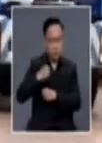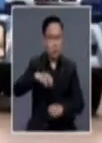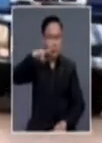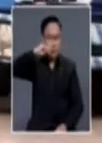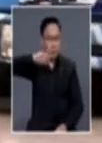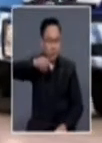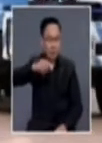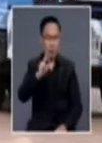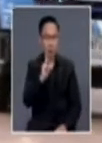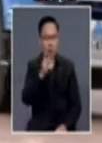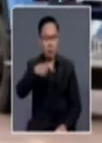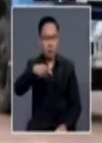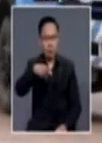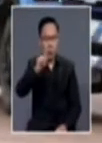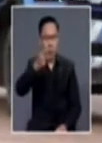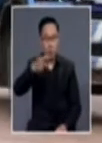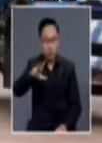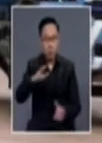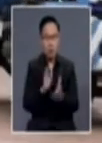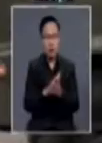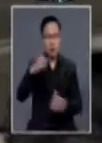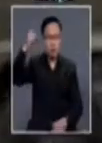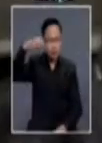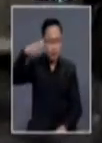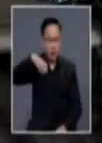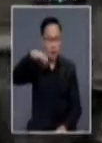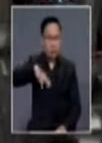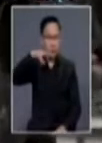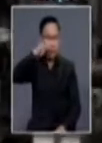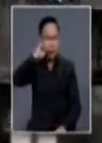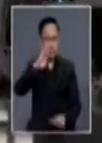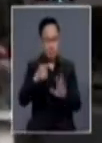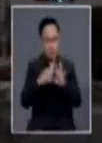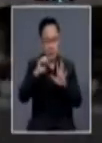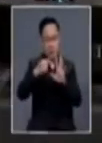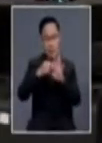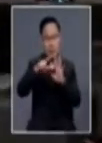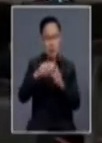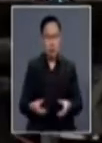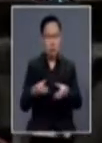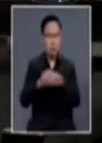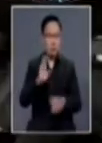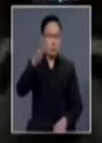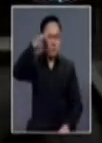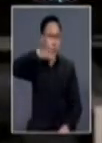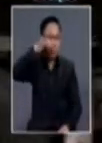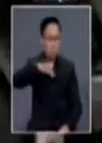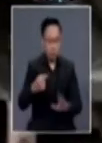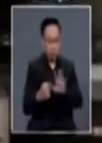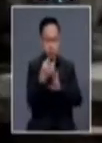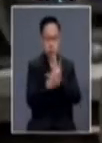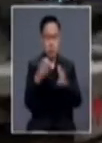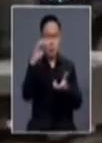นภูมิภาคการไฟฟ้าส่วนภูมิภาคกรมทรัพยากรน้ำบาดาลและกลุ่มบริษัทปตท.จำกัดมหาชนเป็นประจ